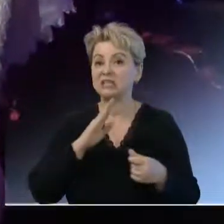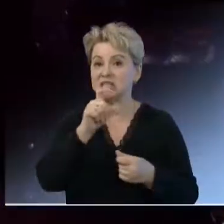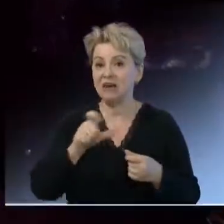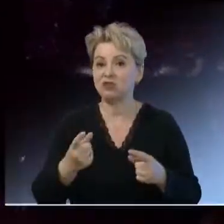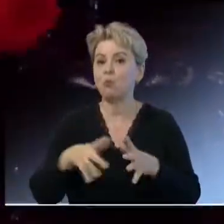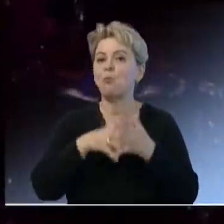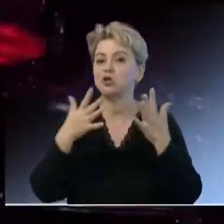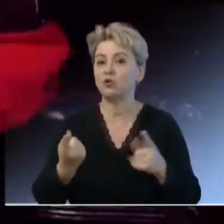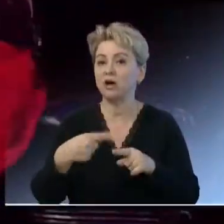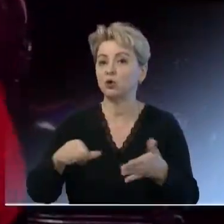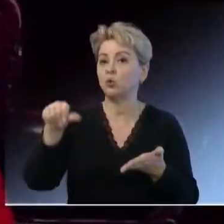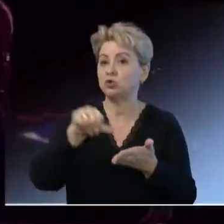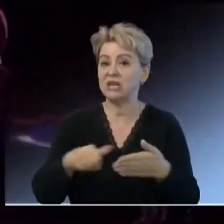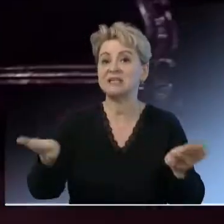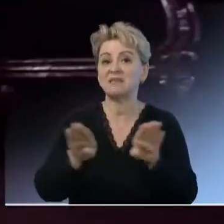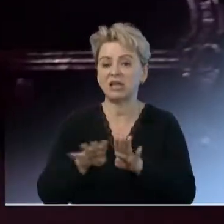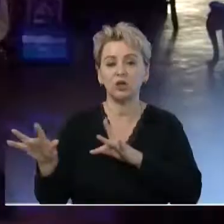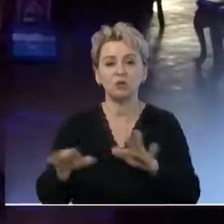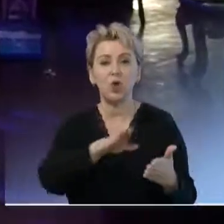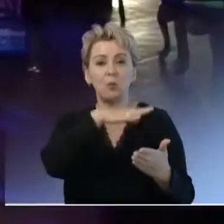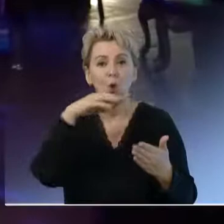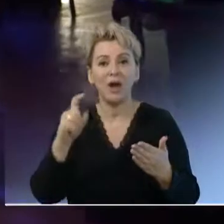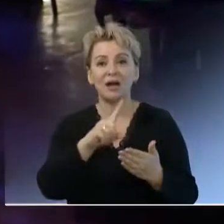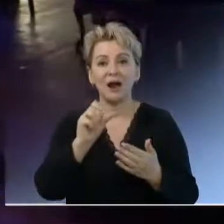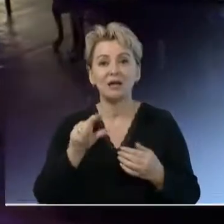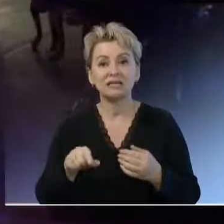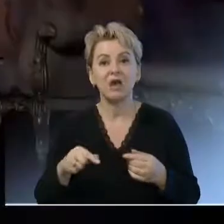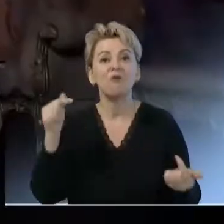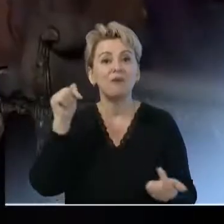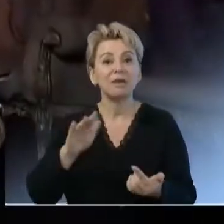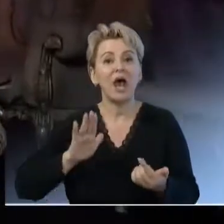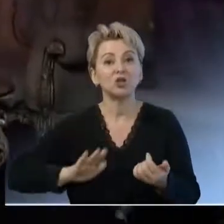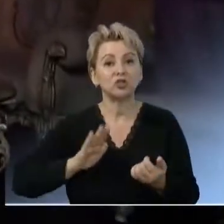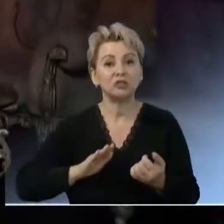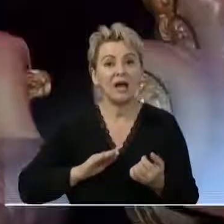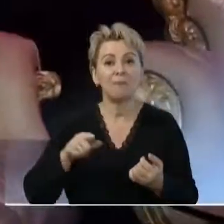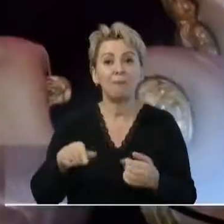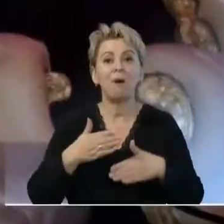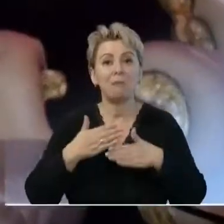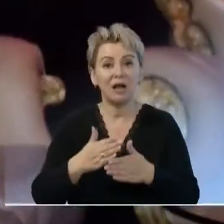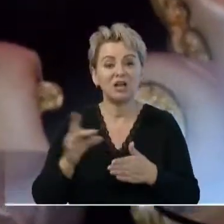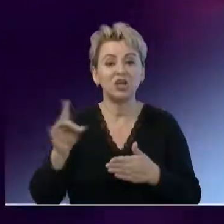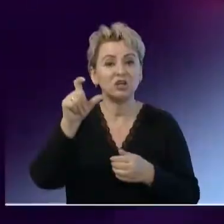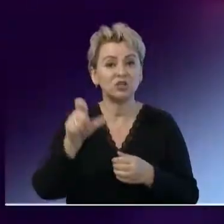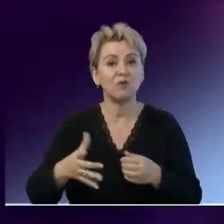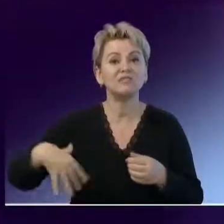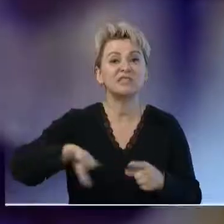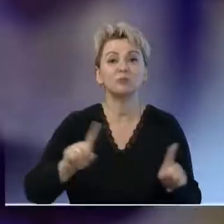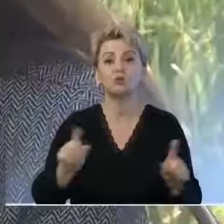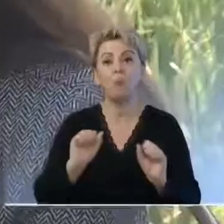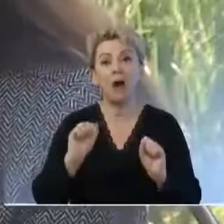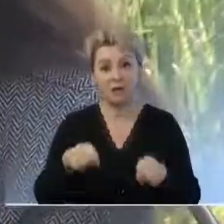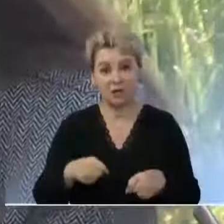большинство из которых участвовали в подобных мероприятиях множество раз. Но вопреки ожиданиям, партнерши помогали ростовчанке всем, чем